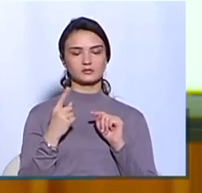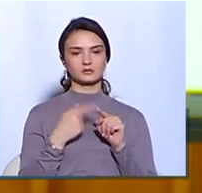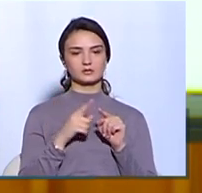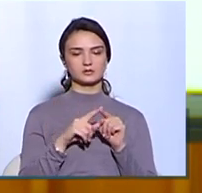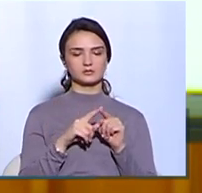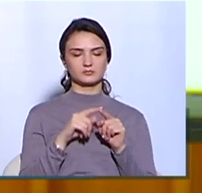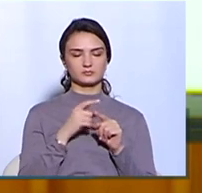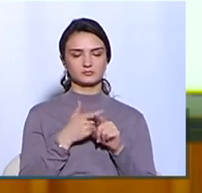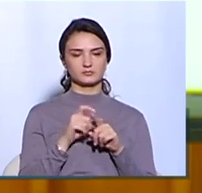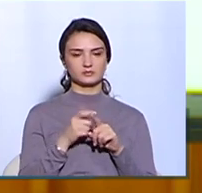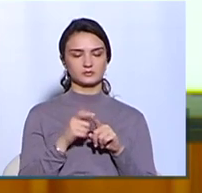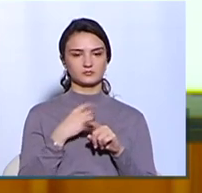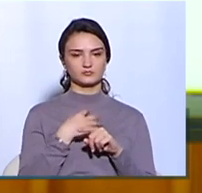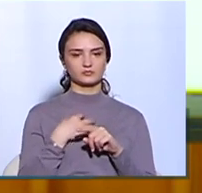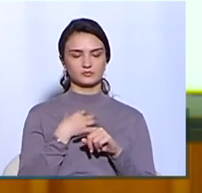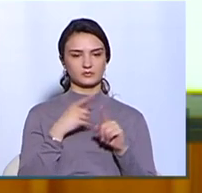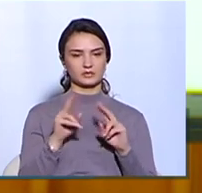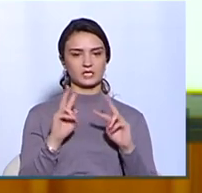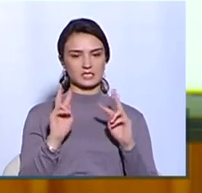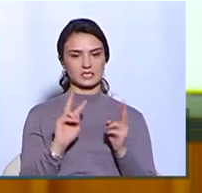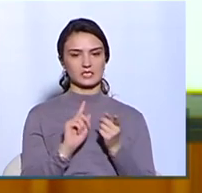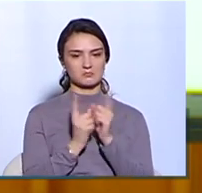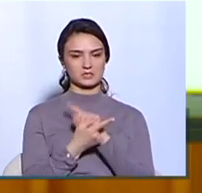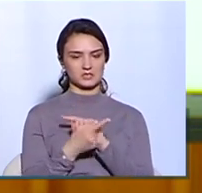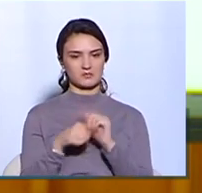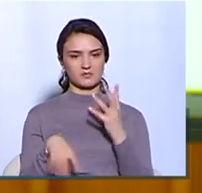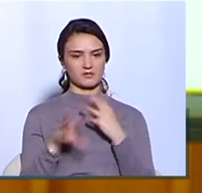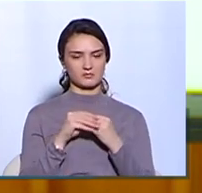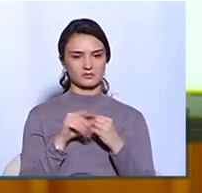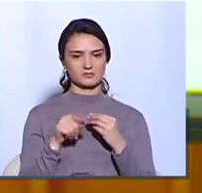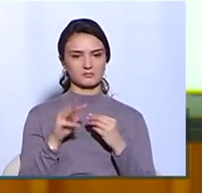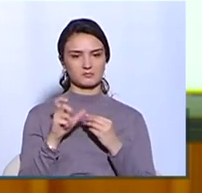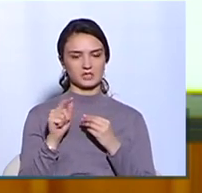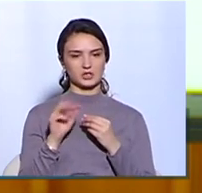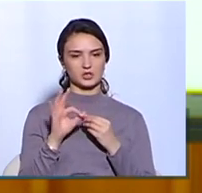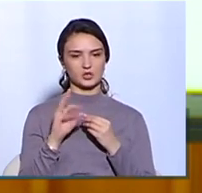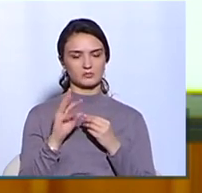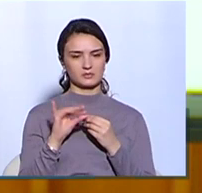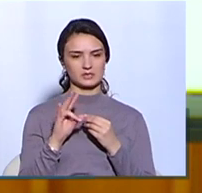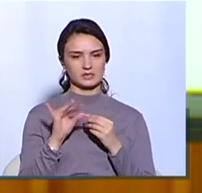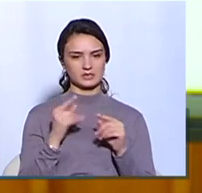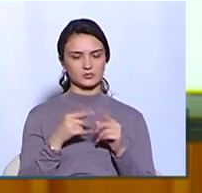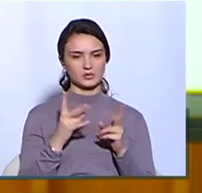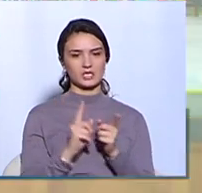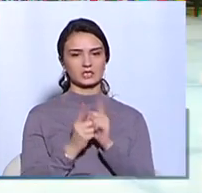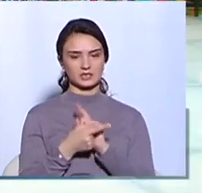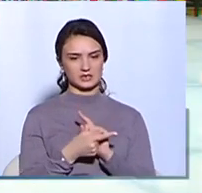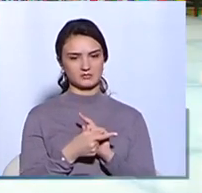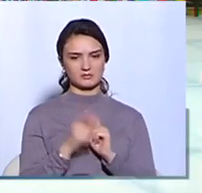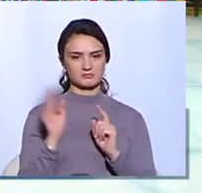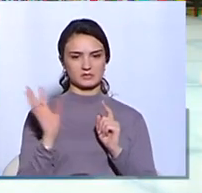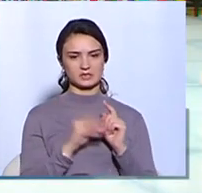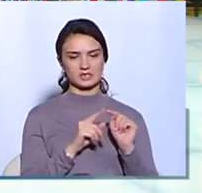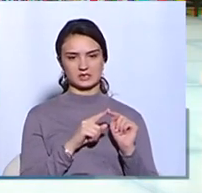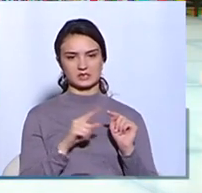ძალიან მნიშვნელოვანია, რომელიც გარდაქმნის აი ამ მთელ იმას. აქ მეთიონინი უნდა გარდაიქმნას, ესე იგი მთელი